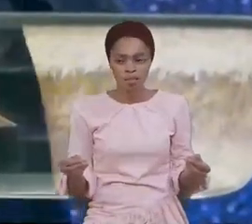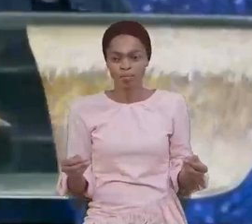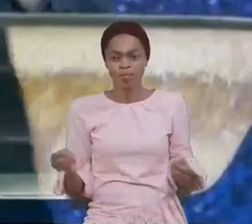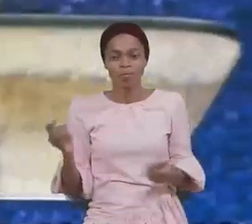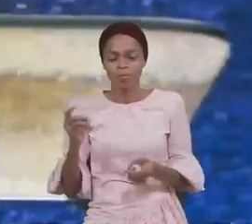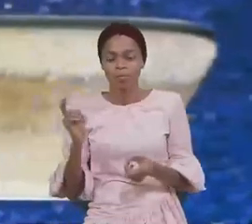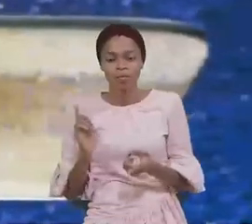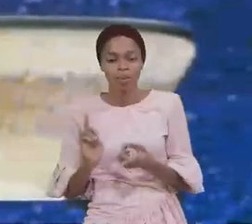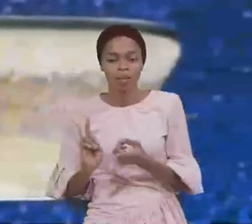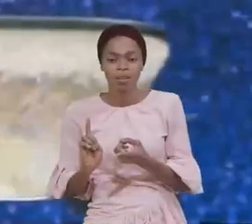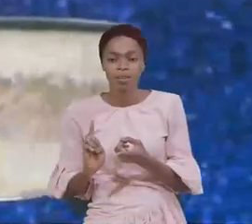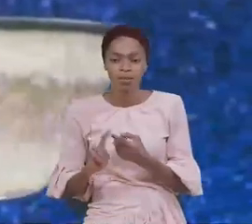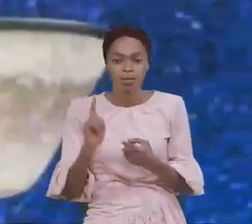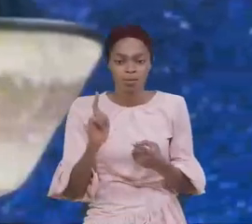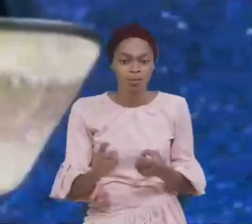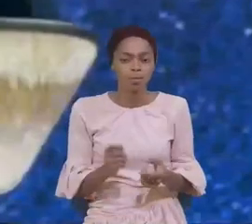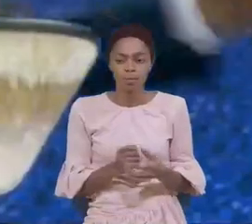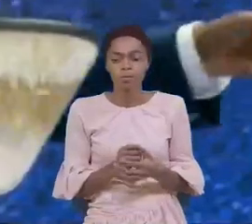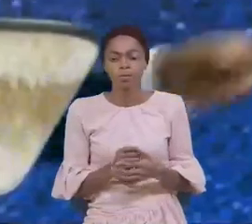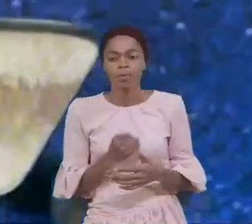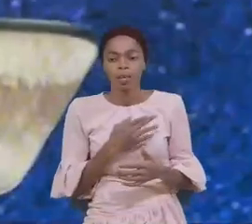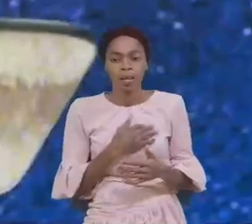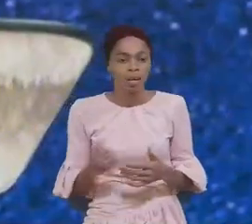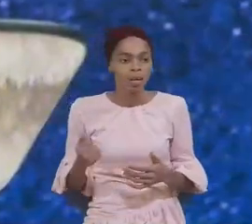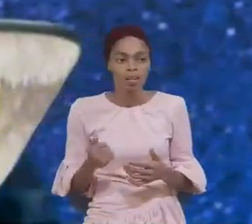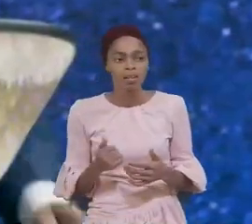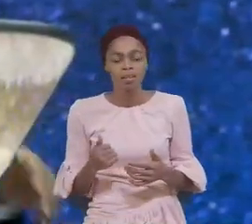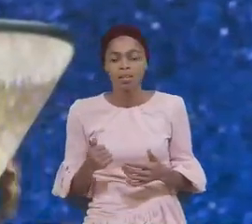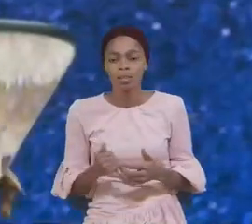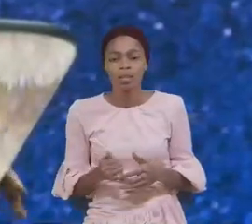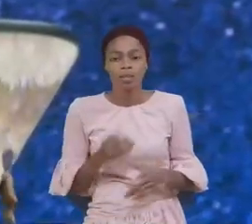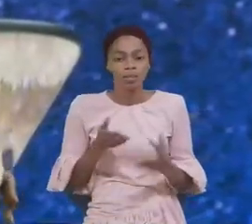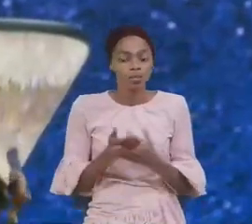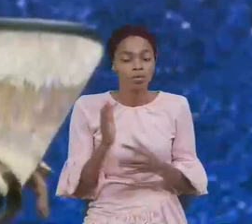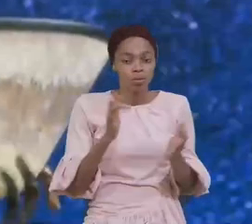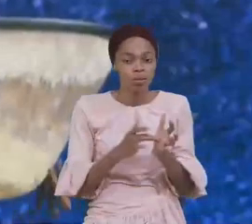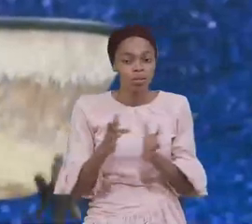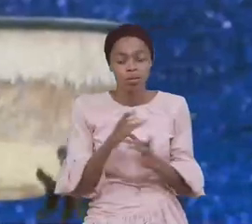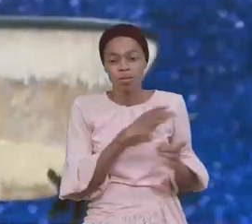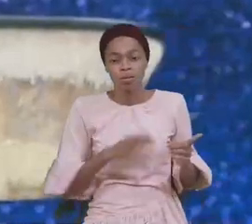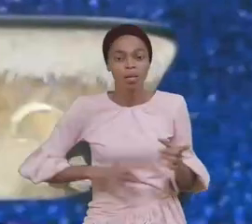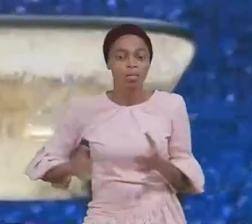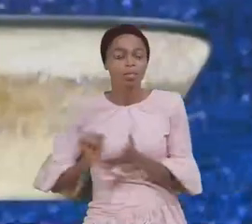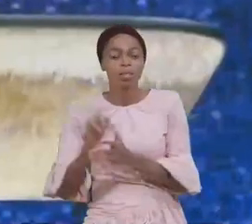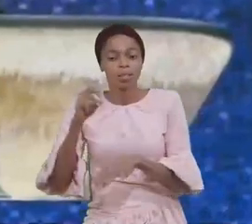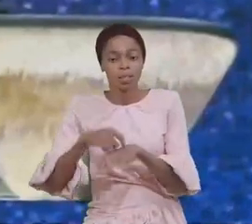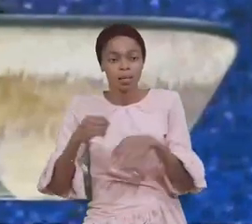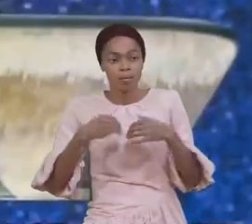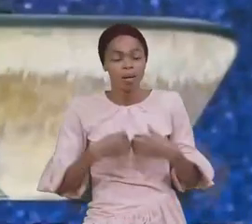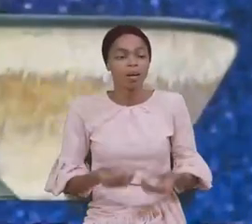lui en réconciliant le monde avec Dieu par Jésus-Christ, l'heure là a